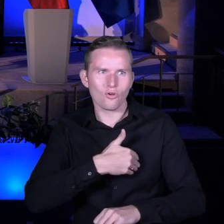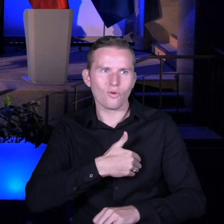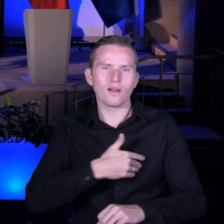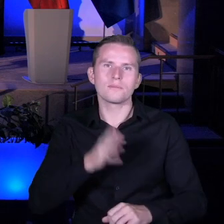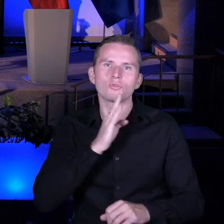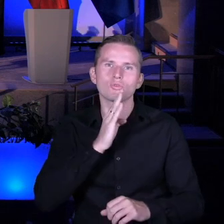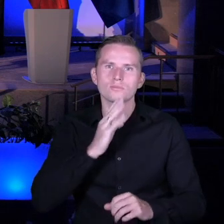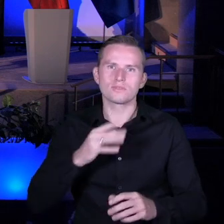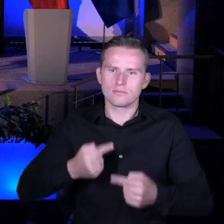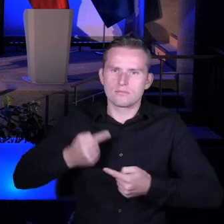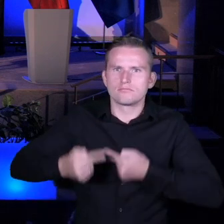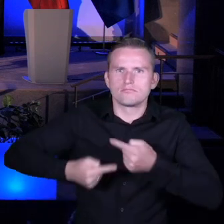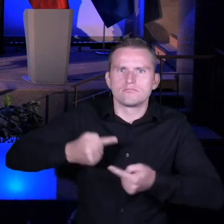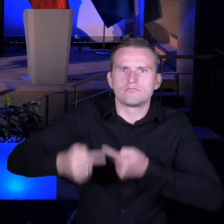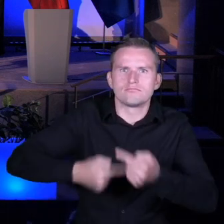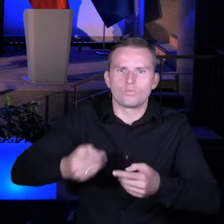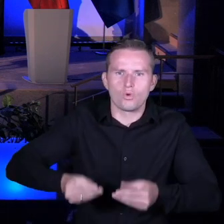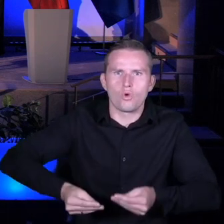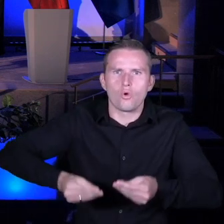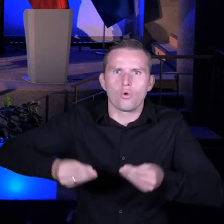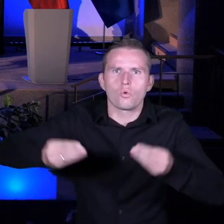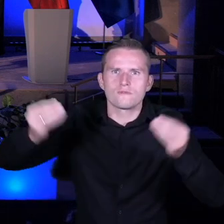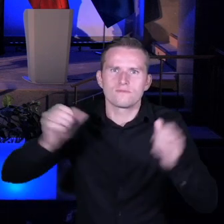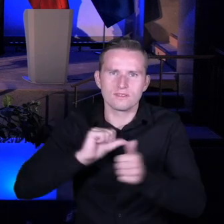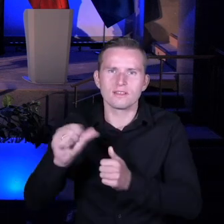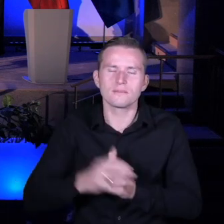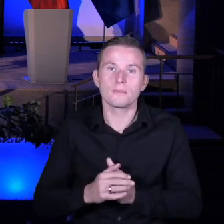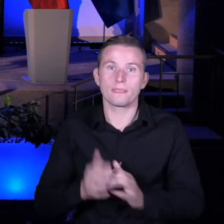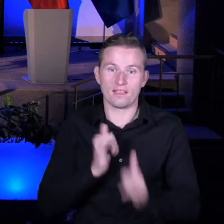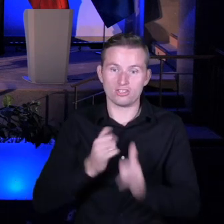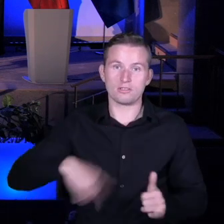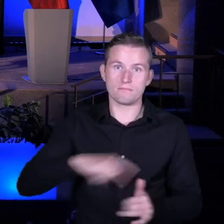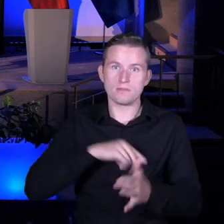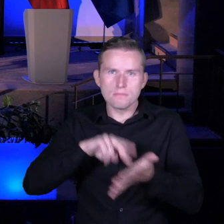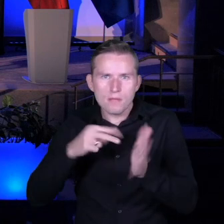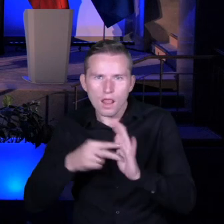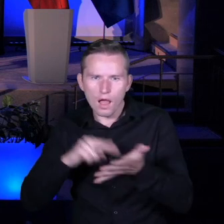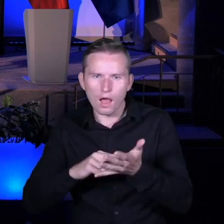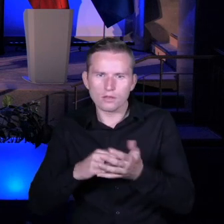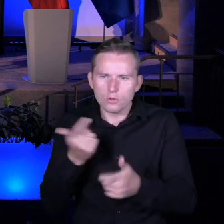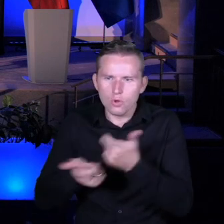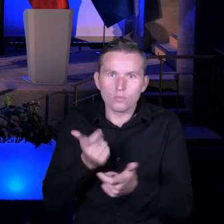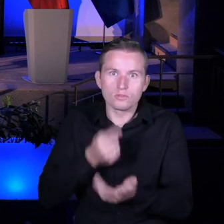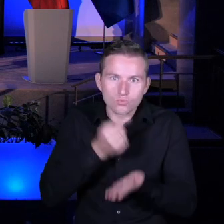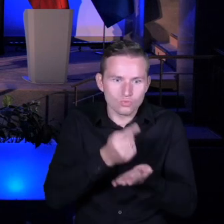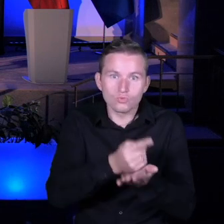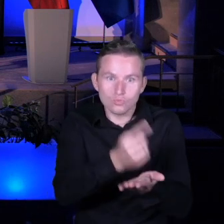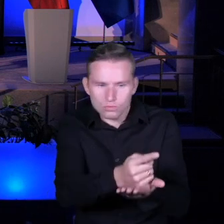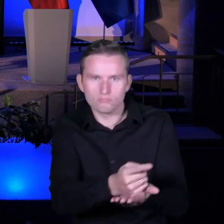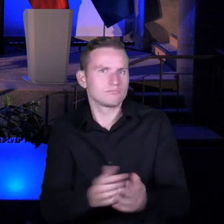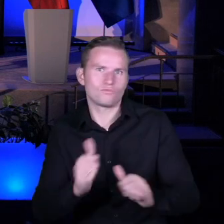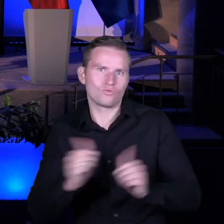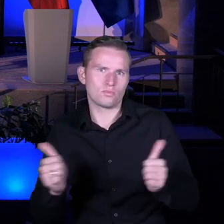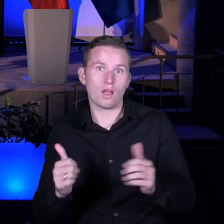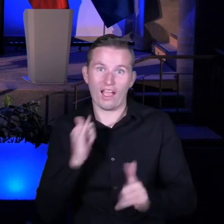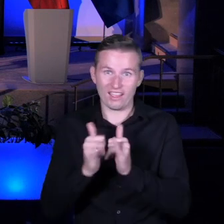uczy, rozwijamy. Jeśli podejmujemy działanie, planujemy i okazało się sukcesem, to świetnie, ale jeżeli niekoniecznie,